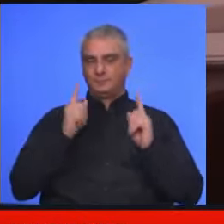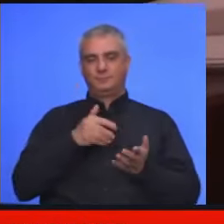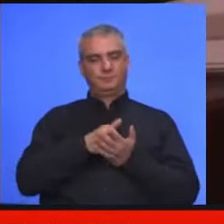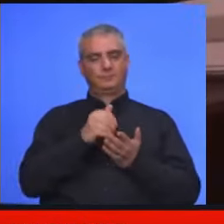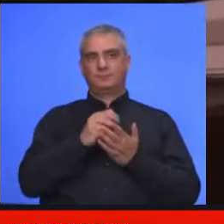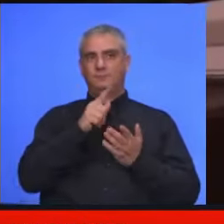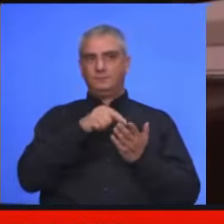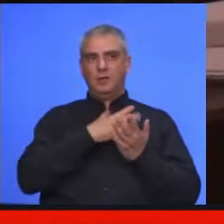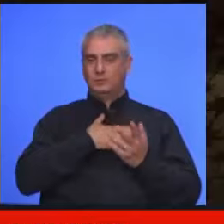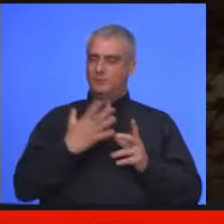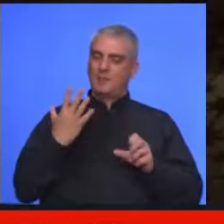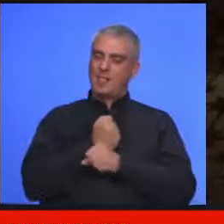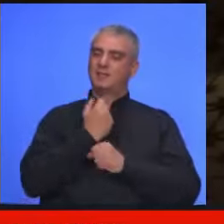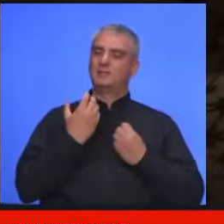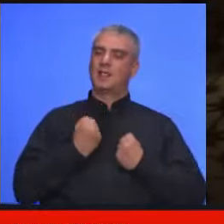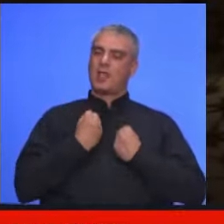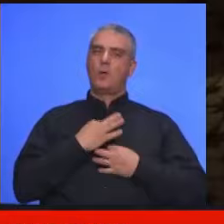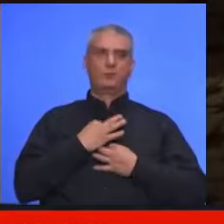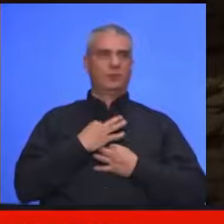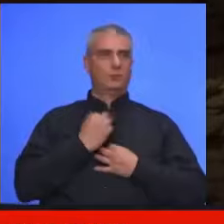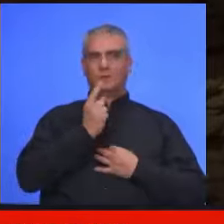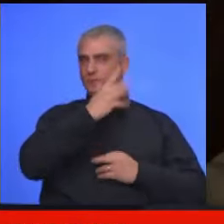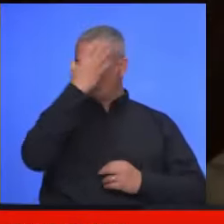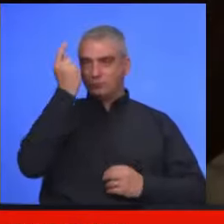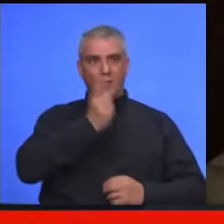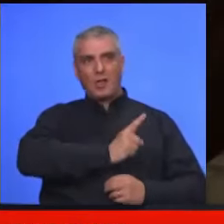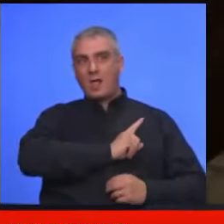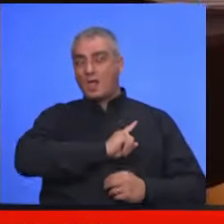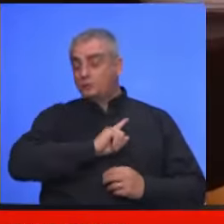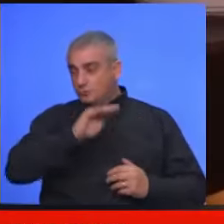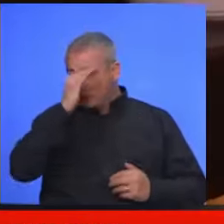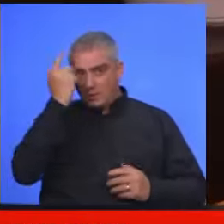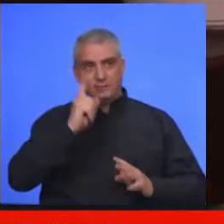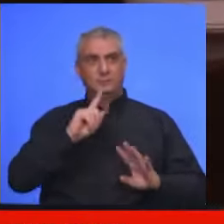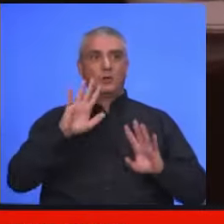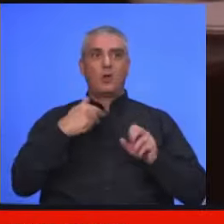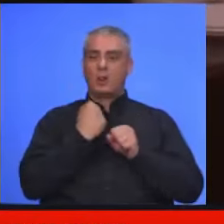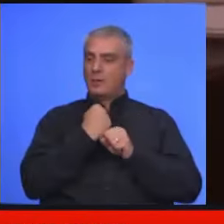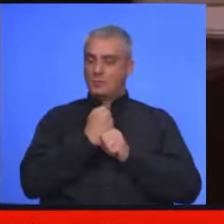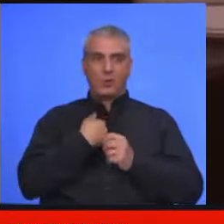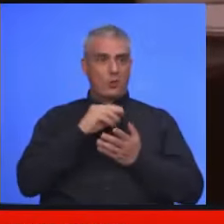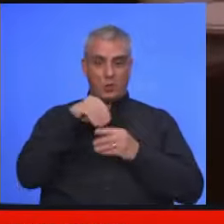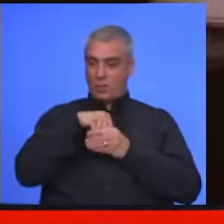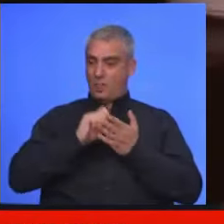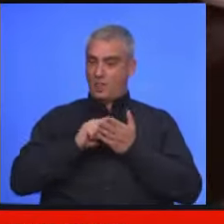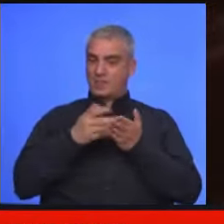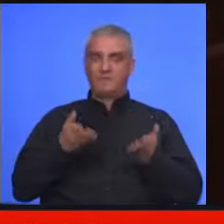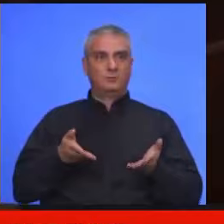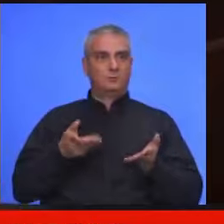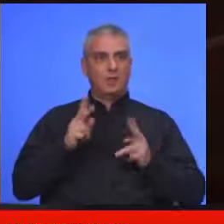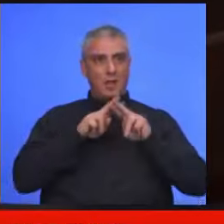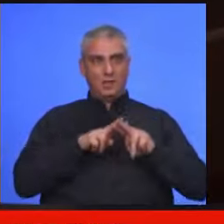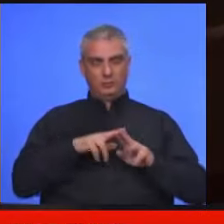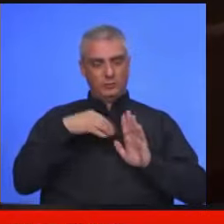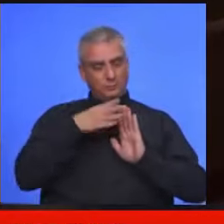כי הם רוצים לנצח לנו את הרוח. אבל אסור לשכוח, אסור להמשיך. ממש לא. וכל הפעולות שאנחנו עושים, כולל הכתבה הזאת, זה להשאיר את זה על